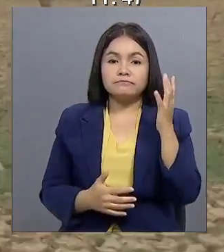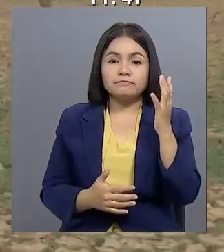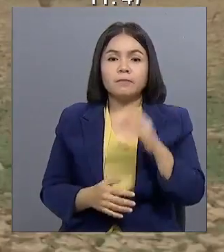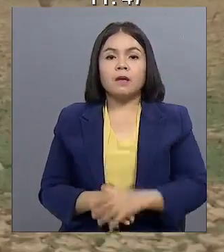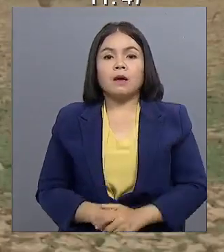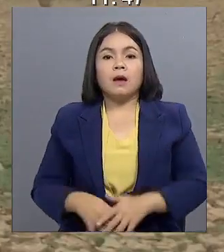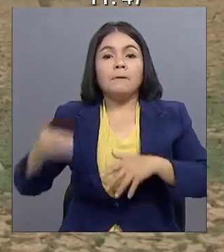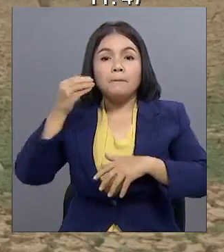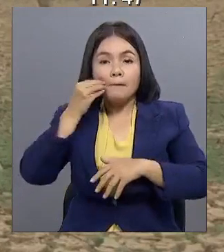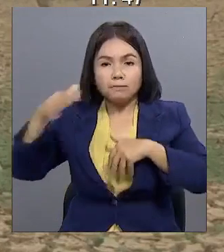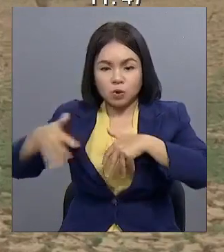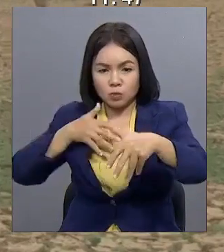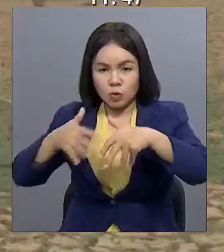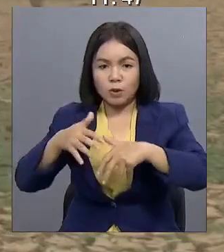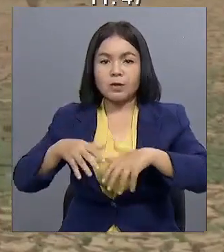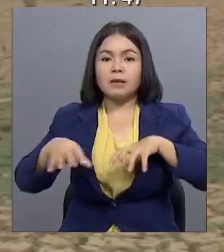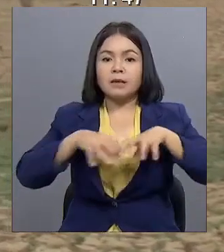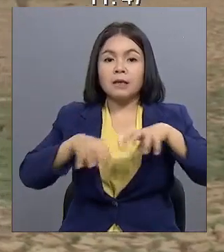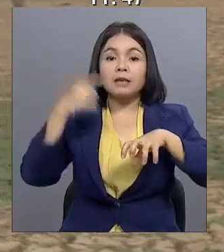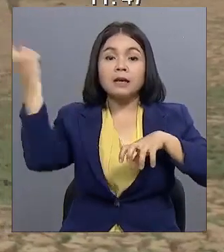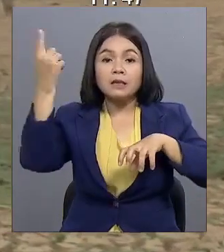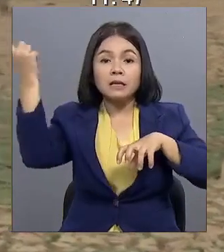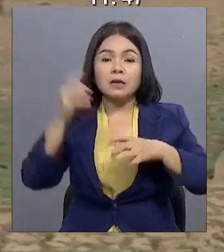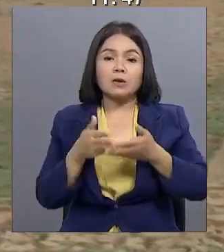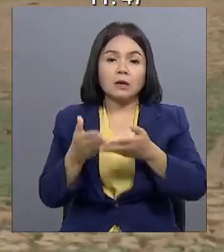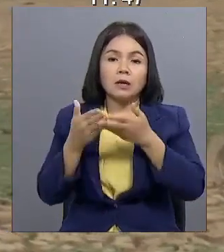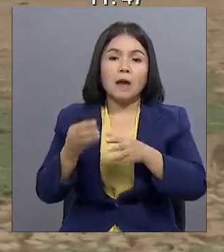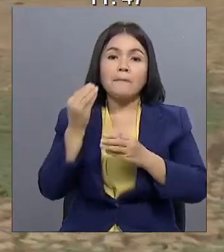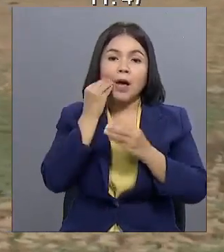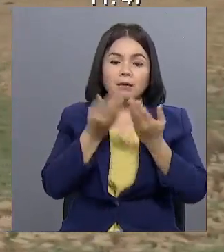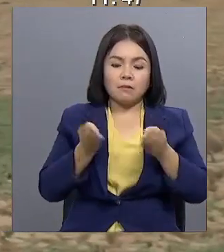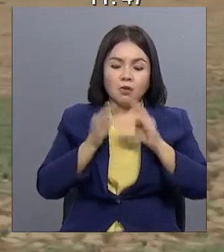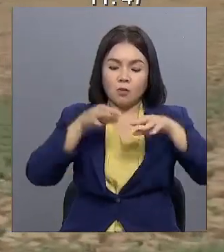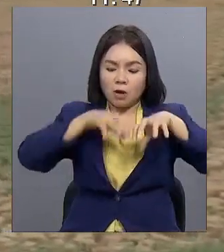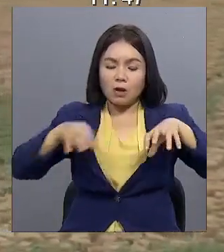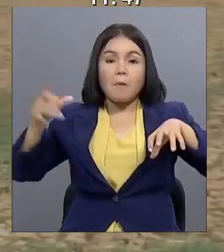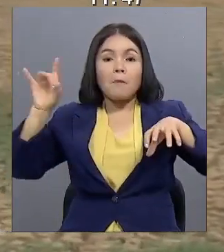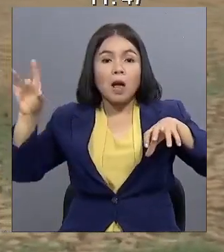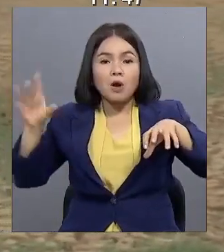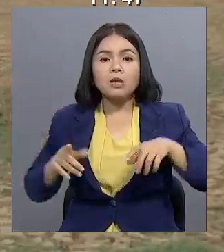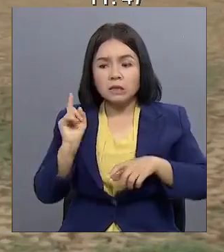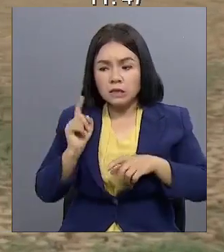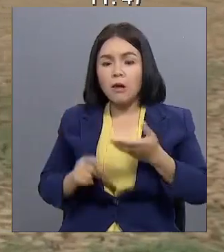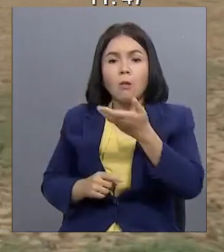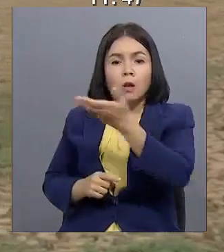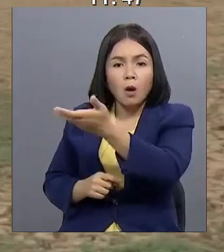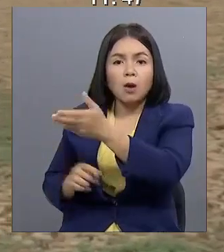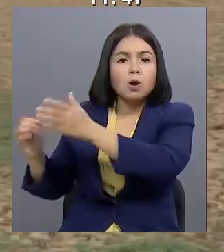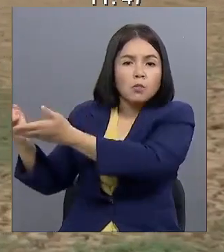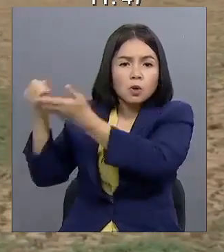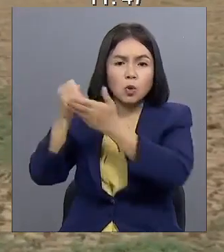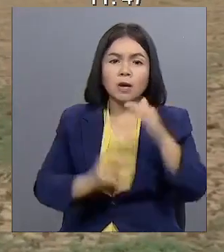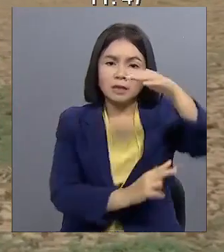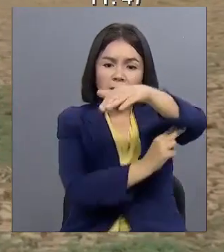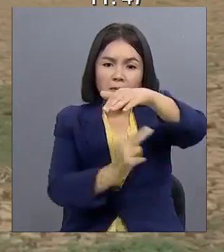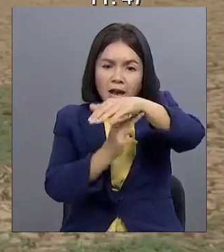สำหรับชุมชนเรือนแพบ้านก็จัดสรรอาศัยอยู่ทั้งหมดกว่า100ครอบครัวแม้ที่ผ่านมาจะเคยขอให้หน่วยงานที่เกี่ยวข้องทำสะพานเชื่อมถาว